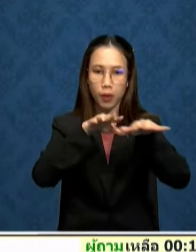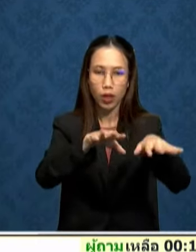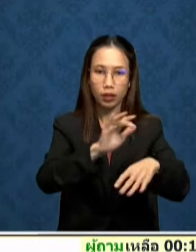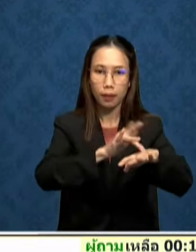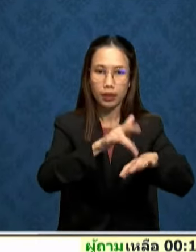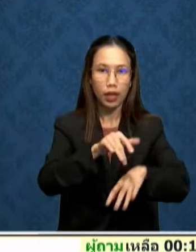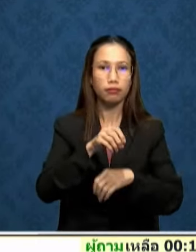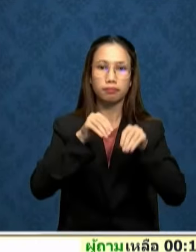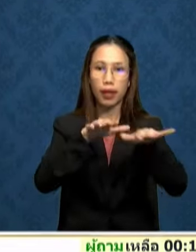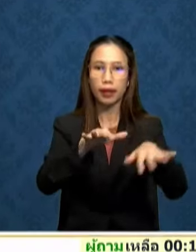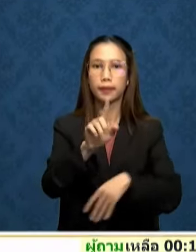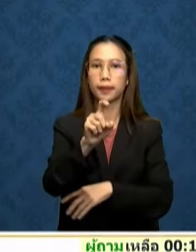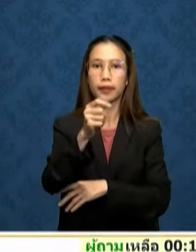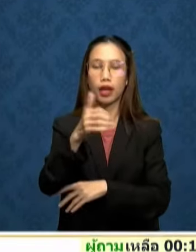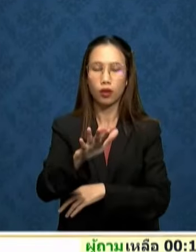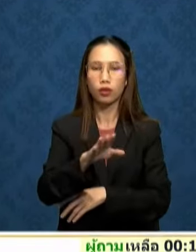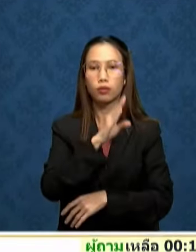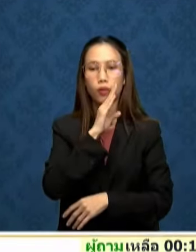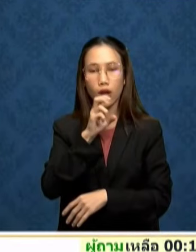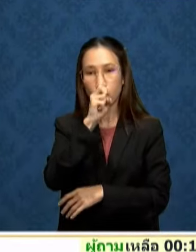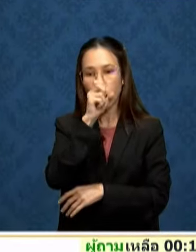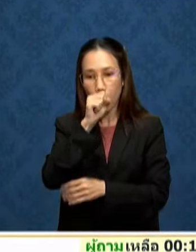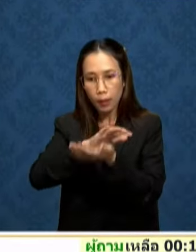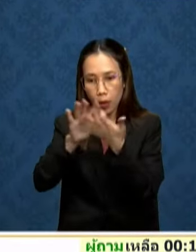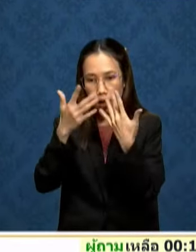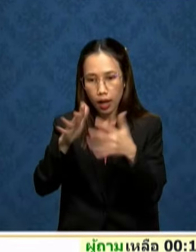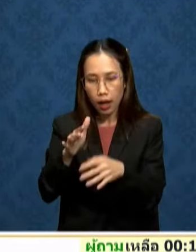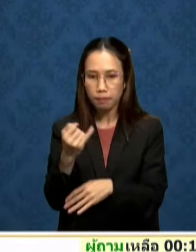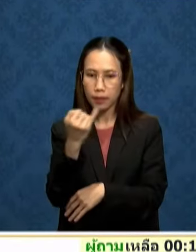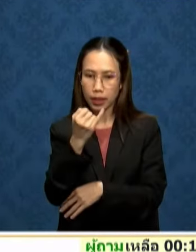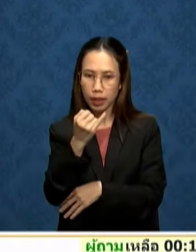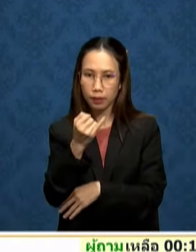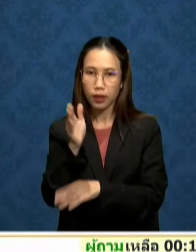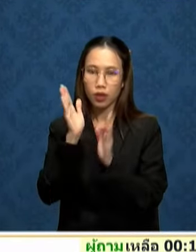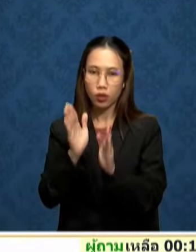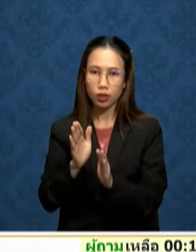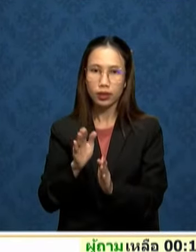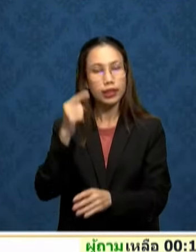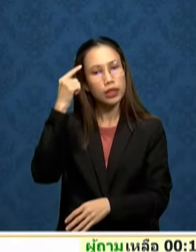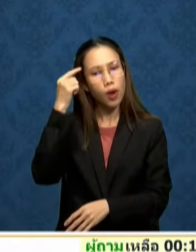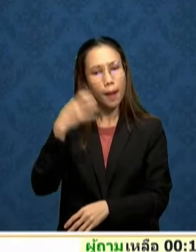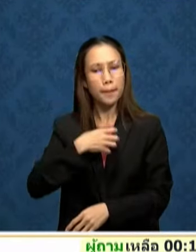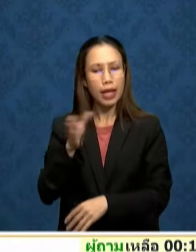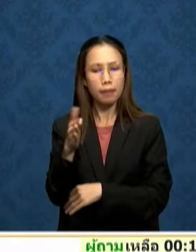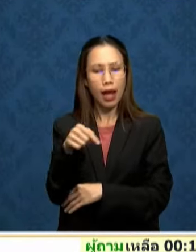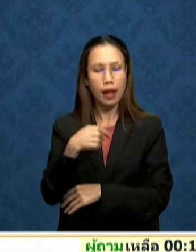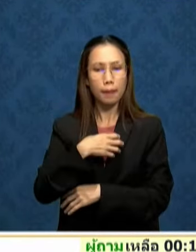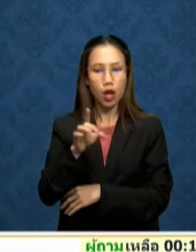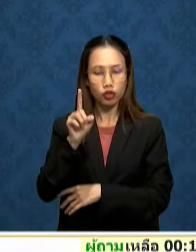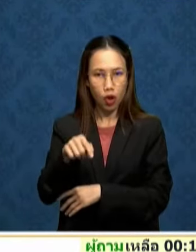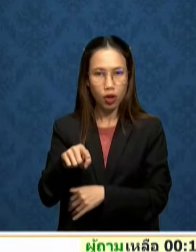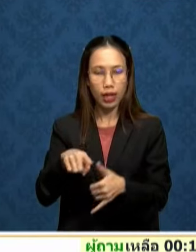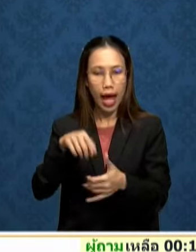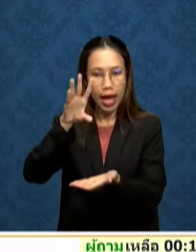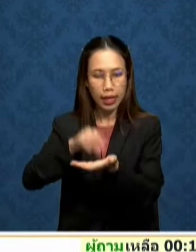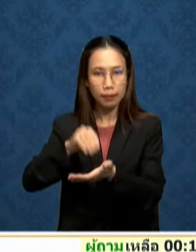ในธรรมชาตินะครับ 4. ในกรณีที่การทดลองได้ผลไม่ดีผู้ขอนำเข้าไม่ประสงค์จะใช้ปลาต่อไปขอให้ทำลาย